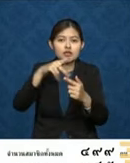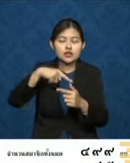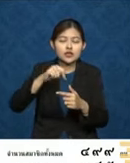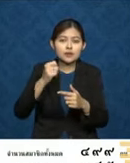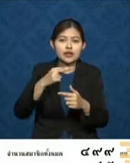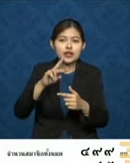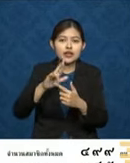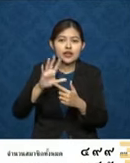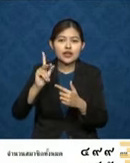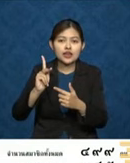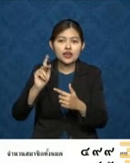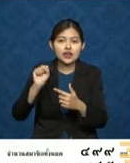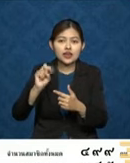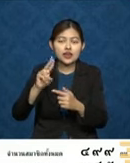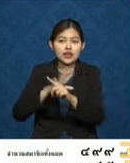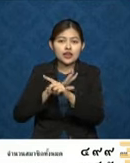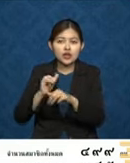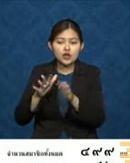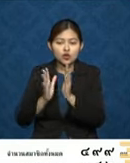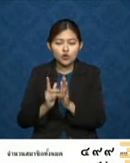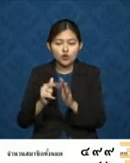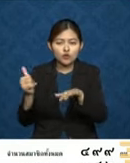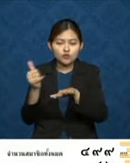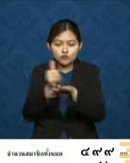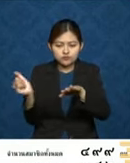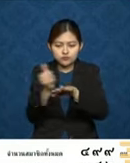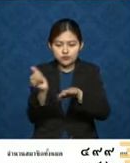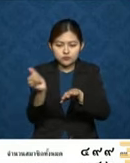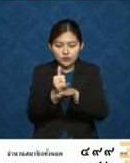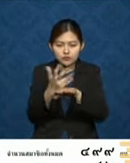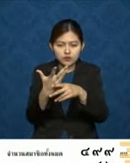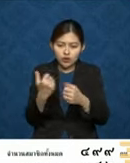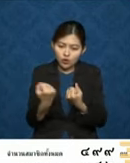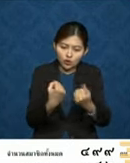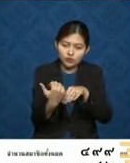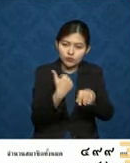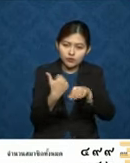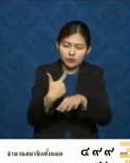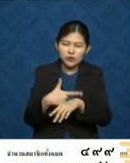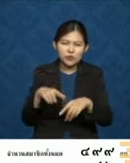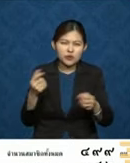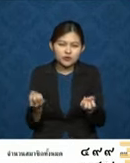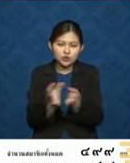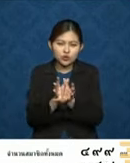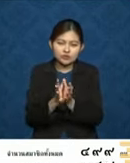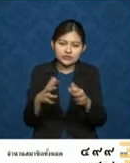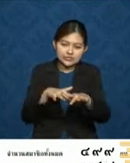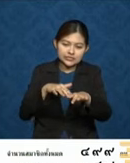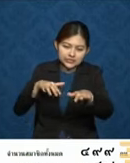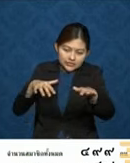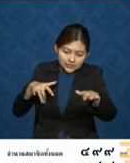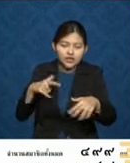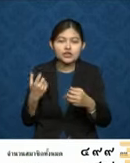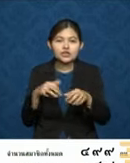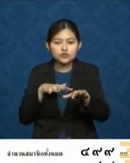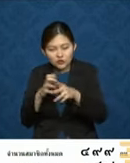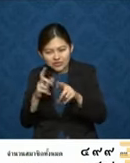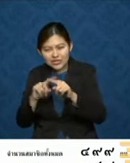ศรีนครินทร์ทำให้ประชาชนผู้สัญจรเส้นทางดังกล่าวได้รับผลกระทบเป็นเวลายาวนานหลายปีแล้วครับต่อมามี